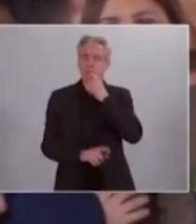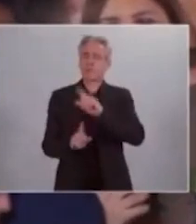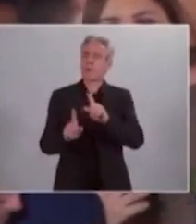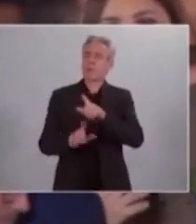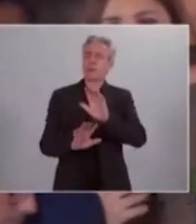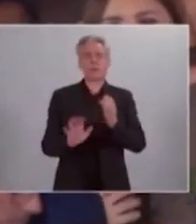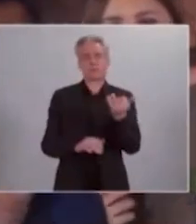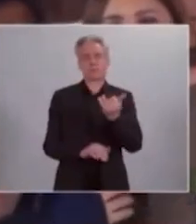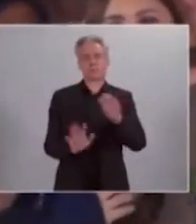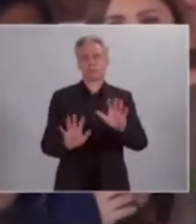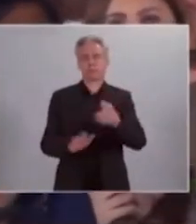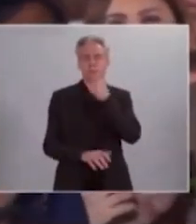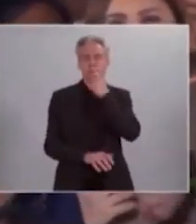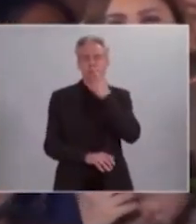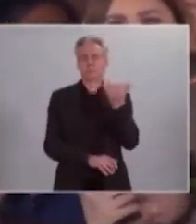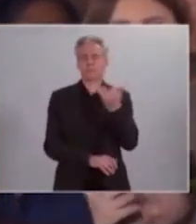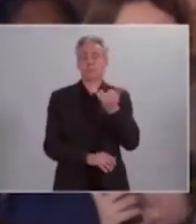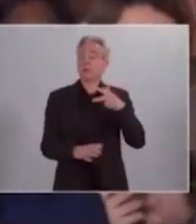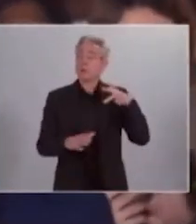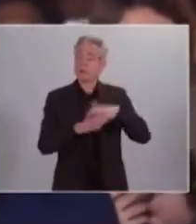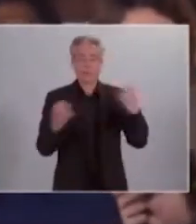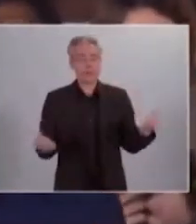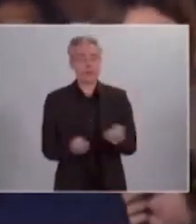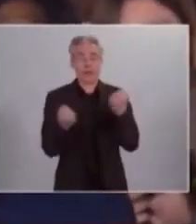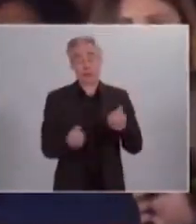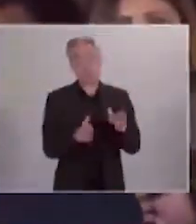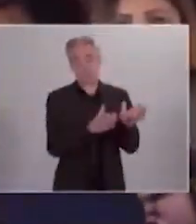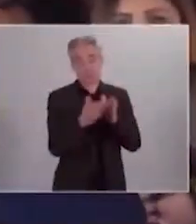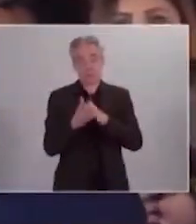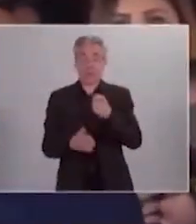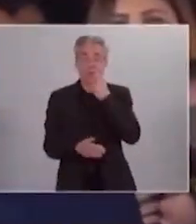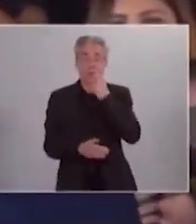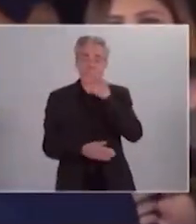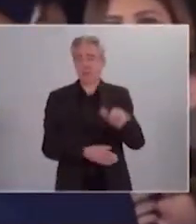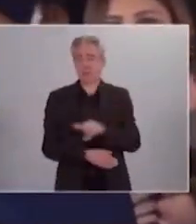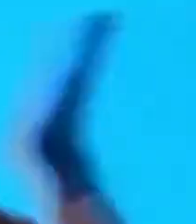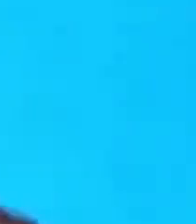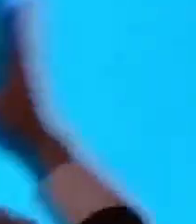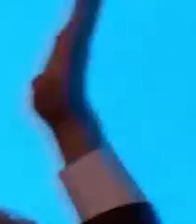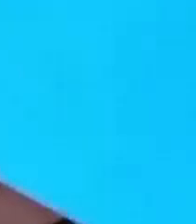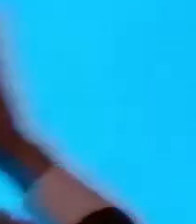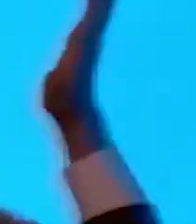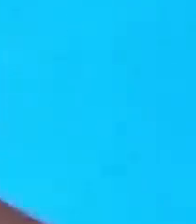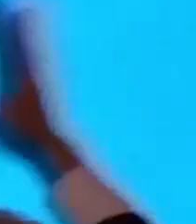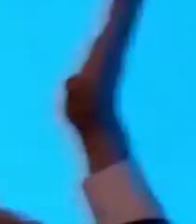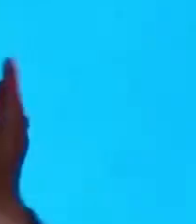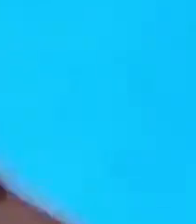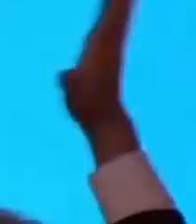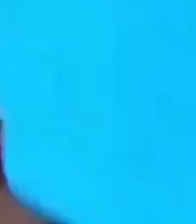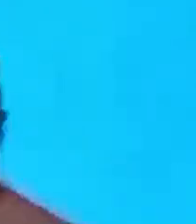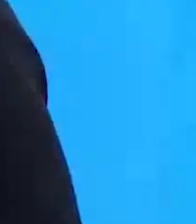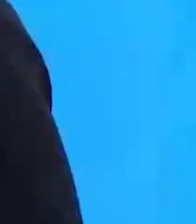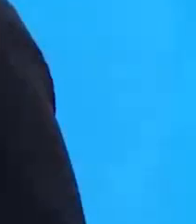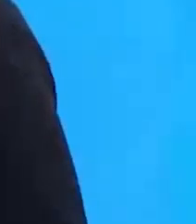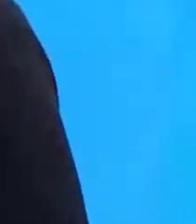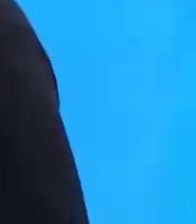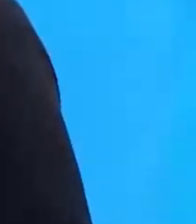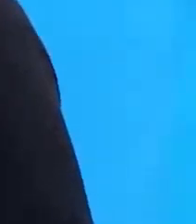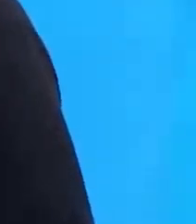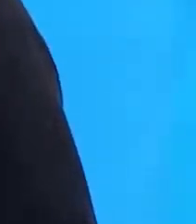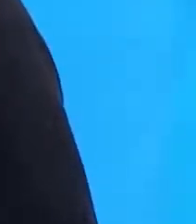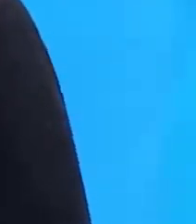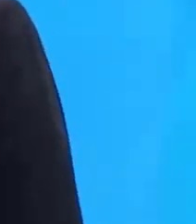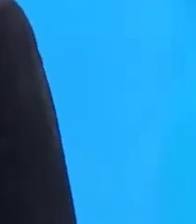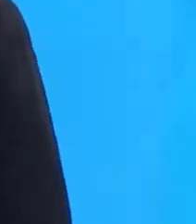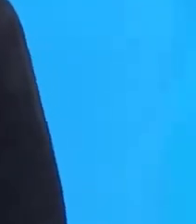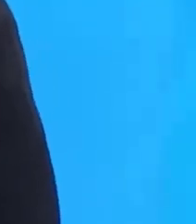ยังไงคะฝั่งของเลอเปนเนี่ยก็บอกว่าอย่าเพิ่งสิ้นหวังเรายังไม่แพ้ วัดกันคราวหน้าในการเลือกตั้งสภาผู้แทนราษฎ